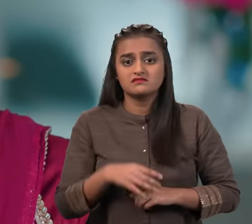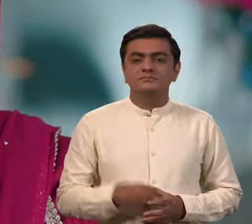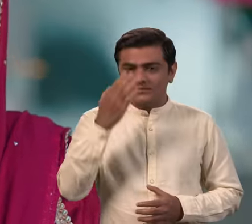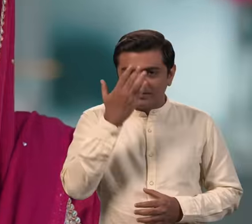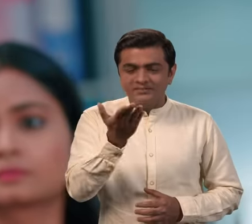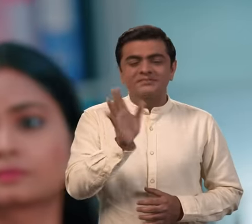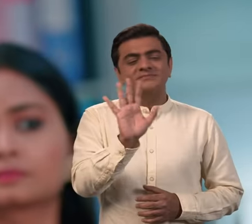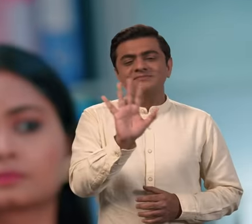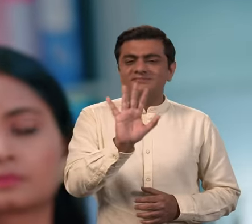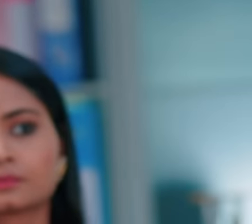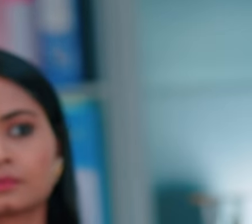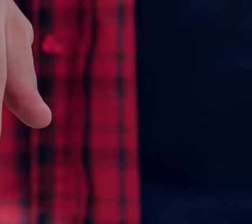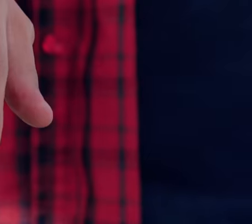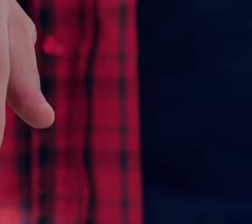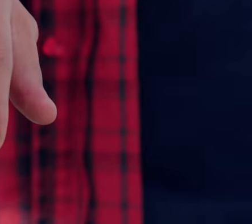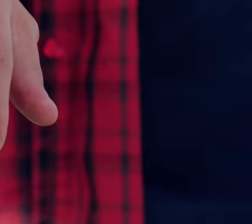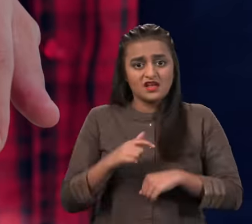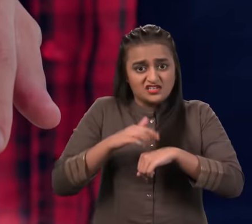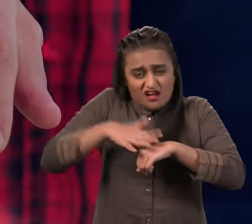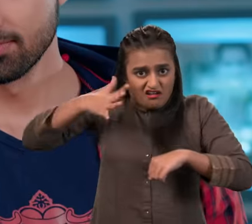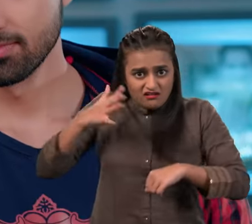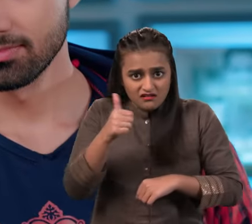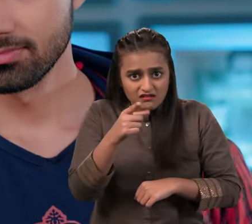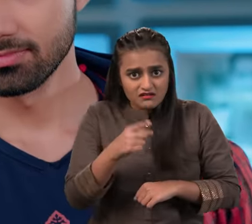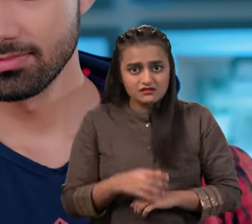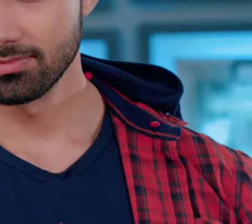हीर कुछ नहीं है। चल तो नहीं रहा।